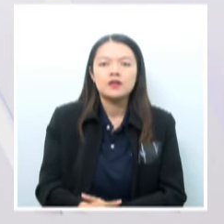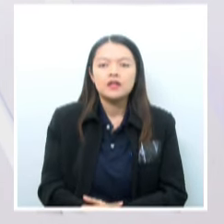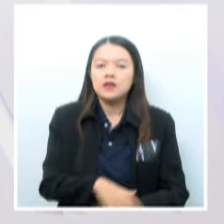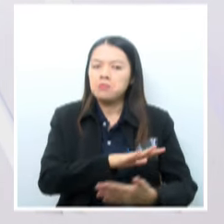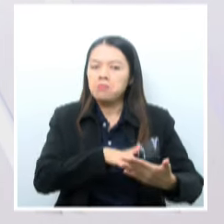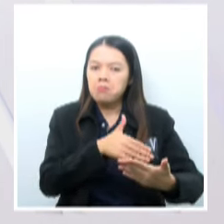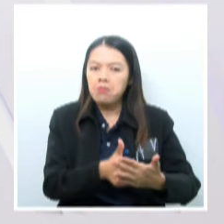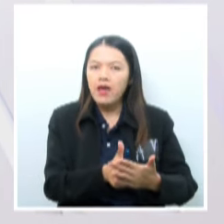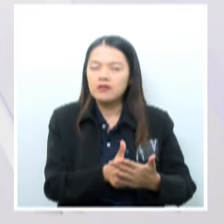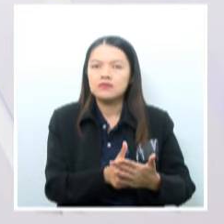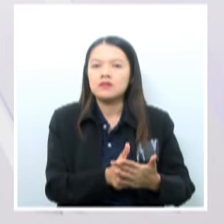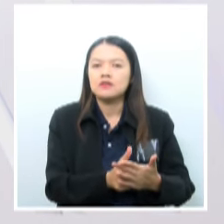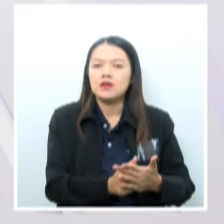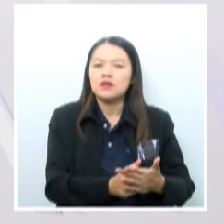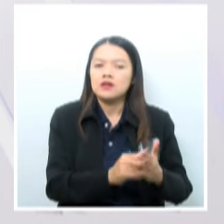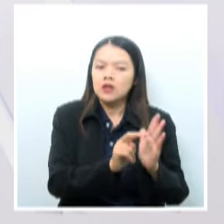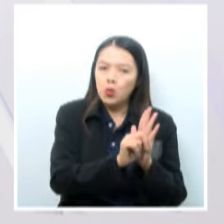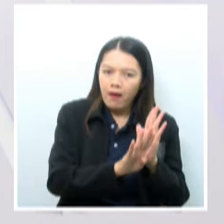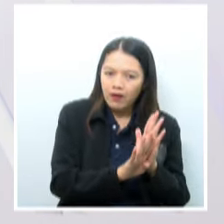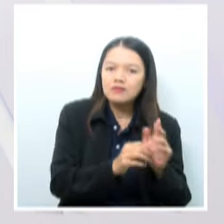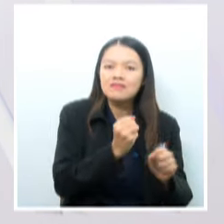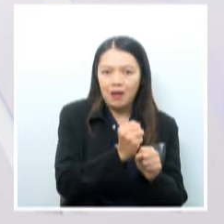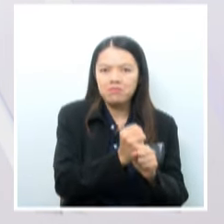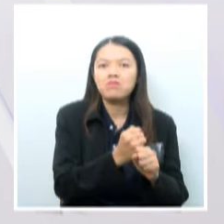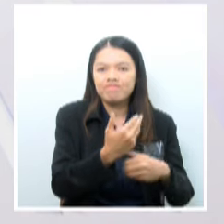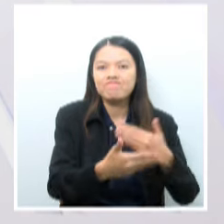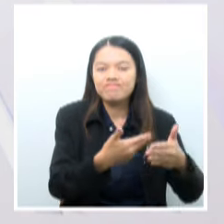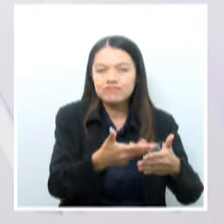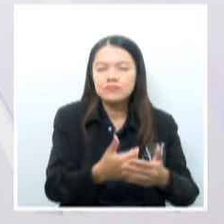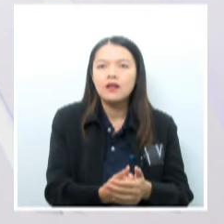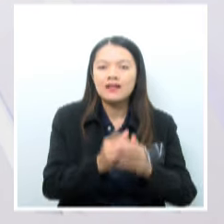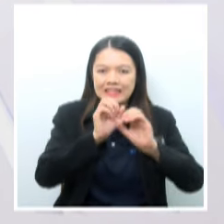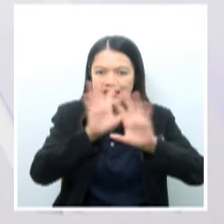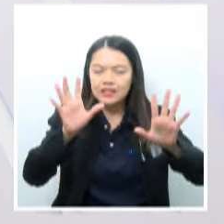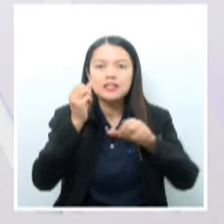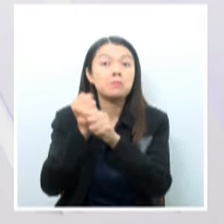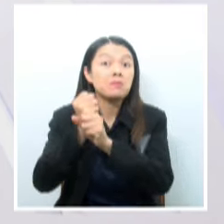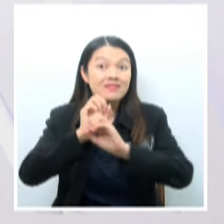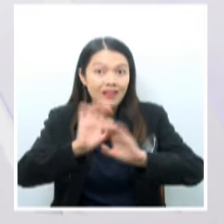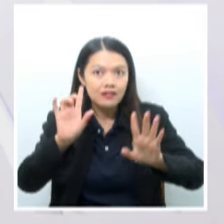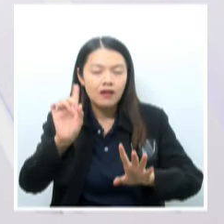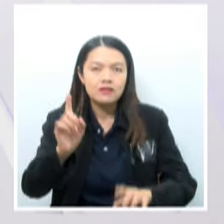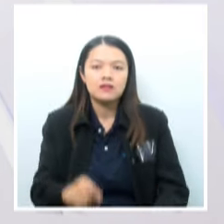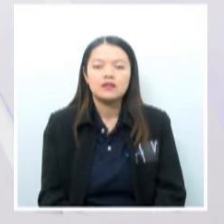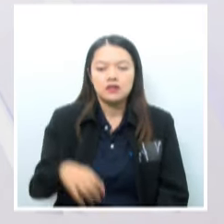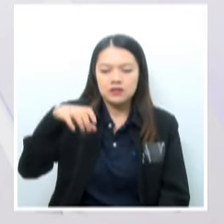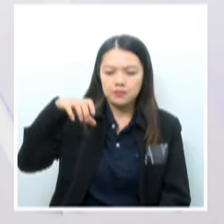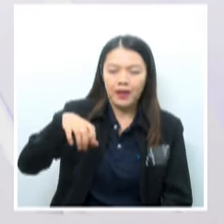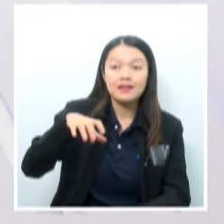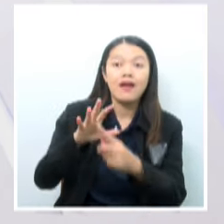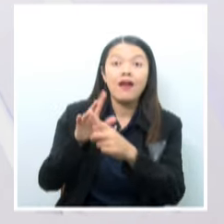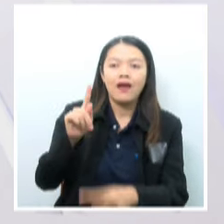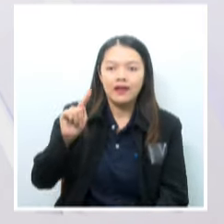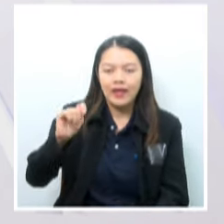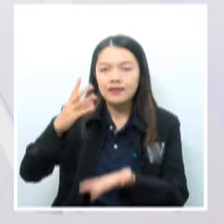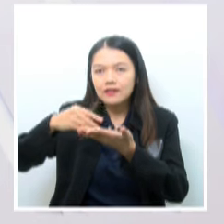ายของเขตพื้นที่ซึ่งมีการดำเนินการไปแล้วนะคะและเพื่อให้มีความชัดเจนในการดำเนินการมากขึ้นนะคะในส่วนของสำนักงานเขตพื้นที่การศึกษ